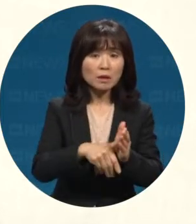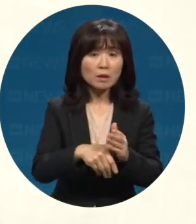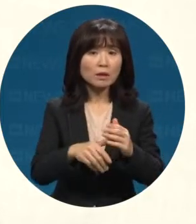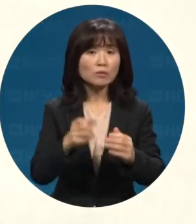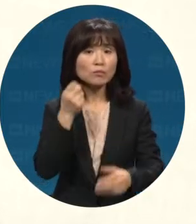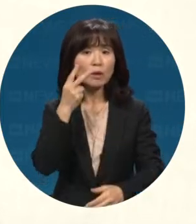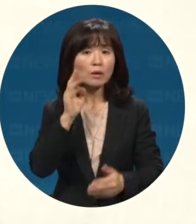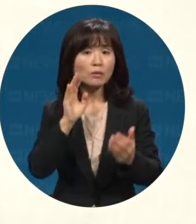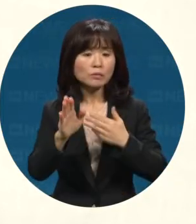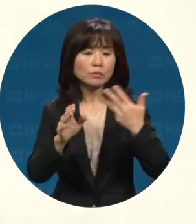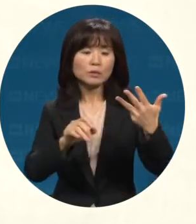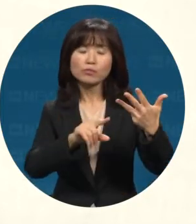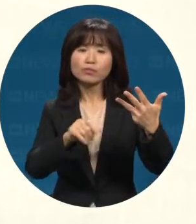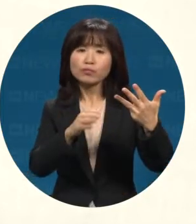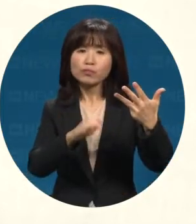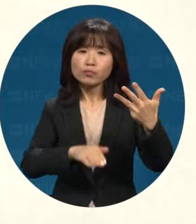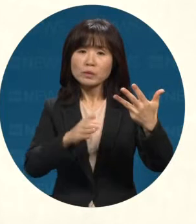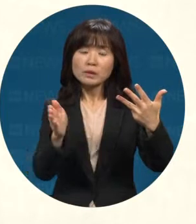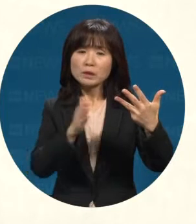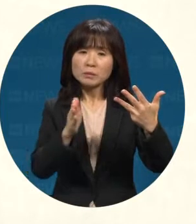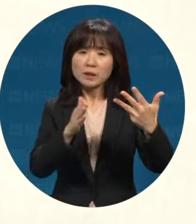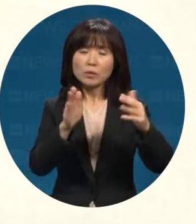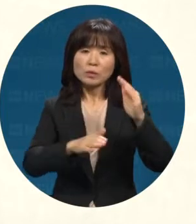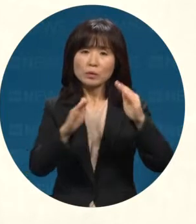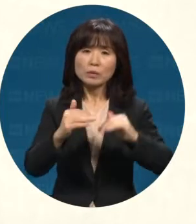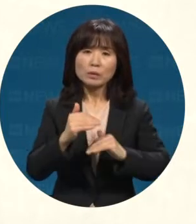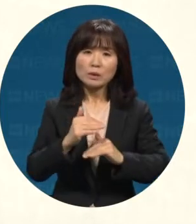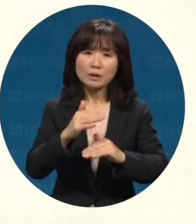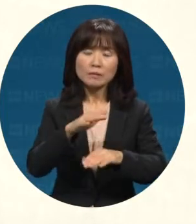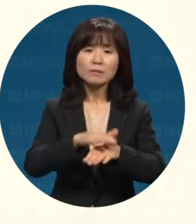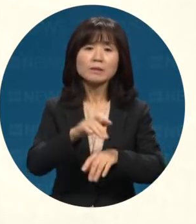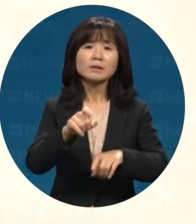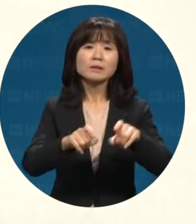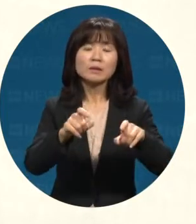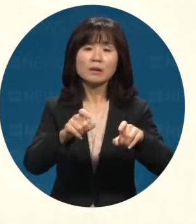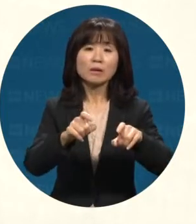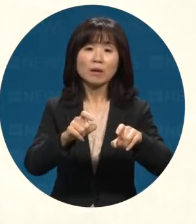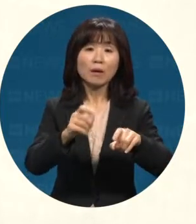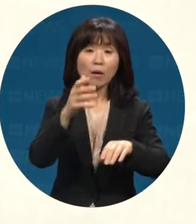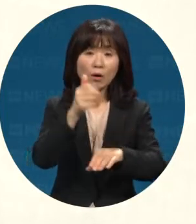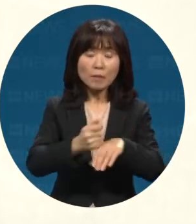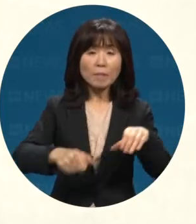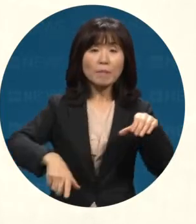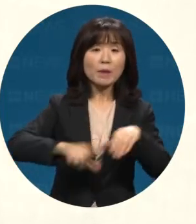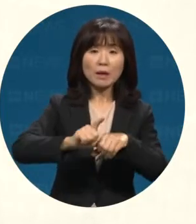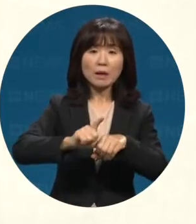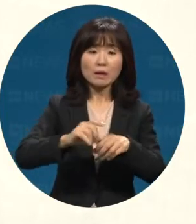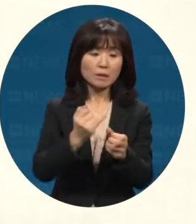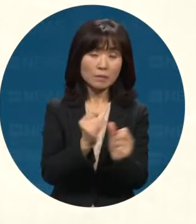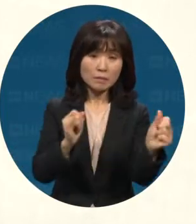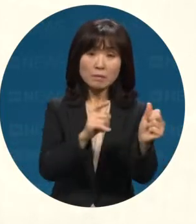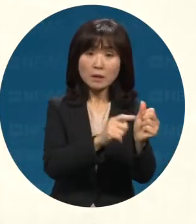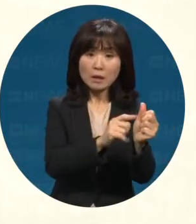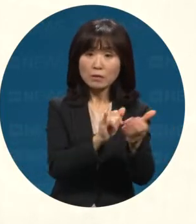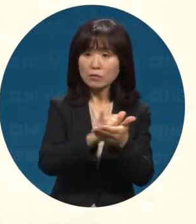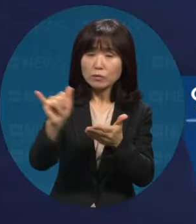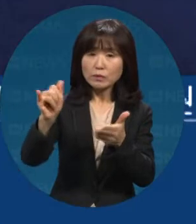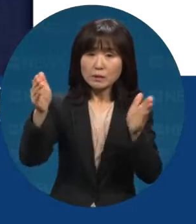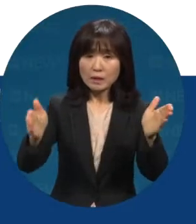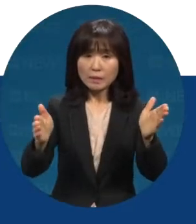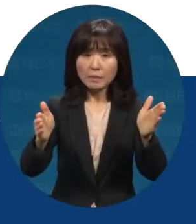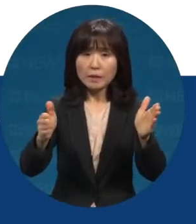중순이 되어서야 공식 절차를 밟았고 기한을 넘긴 탓에 비하급자에 대한 출국 금지 조처가 풀려버린